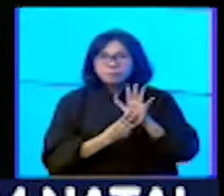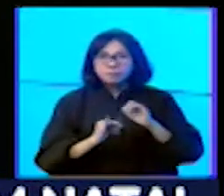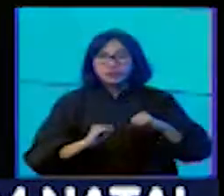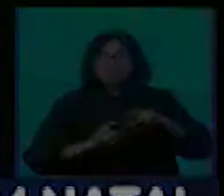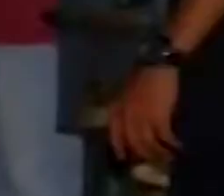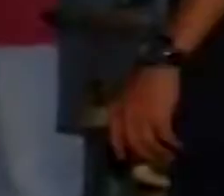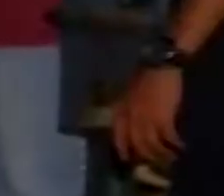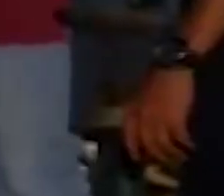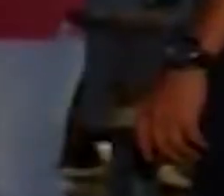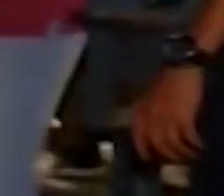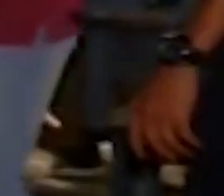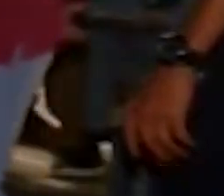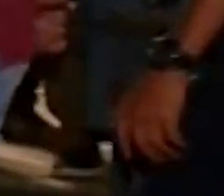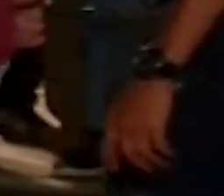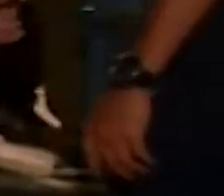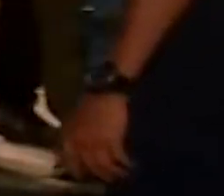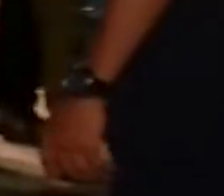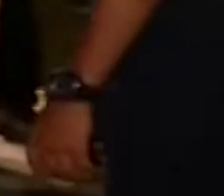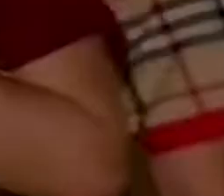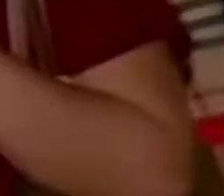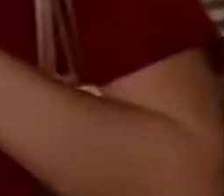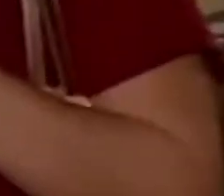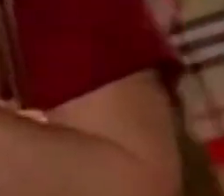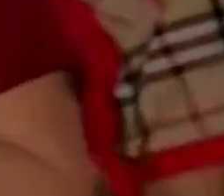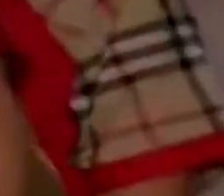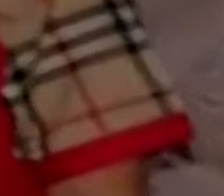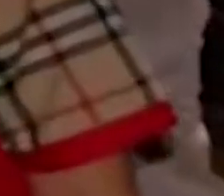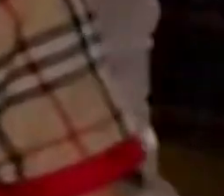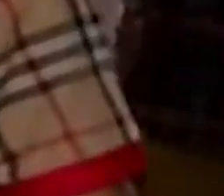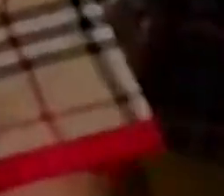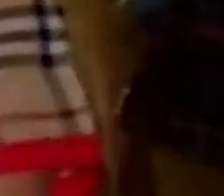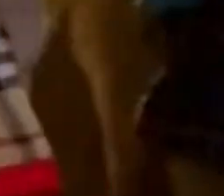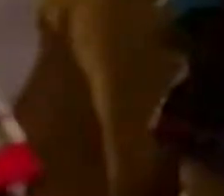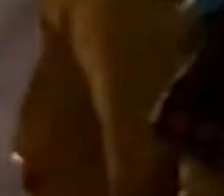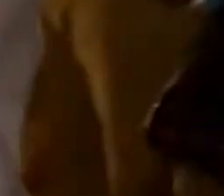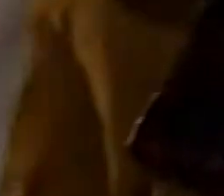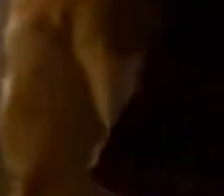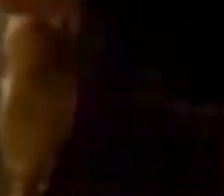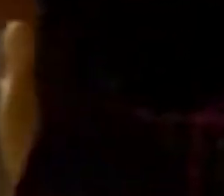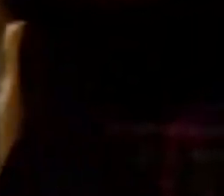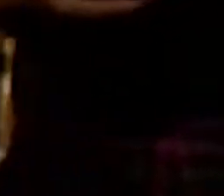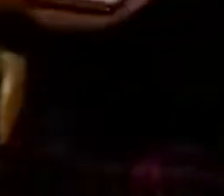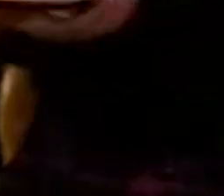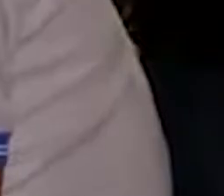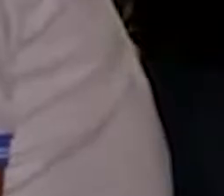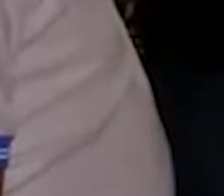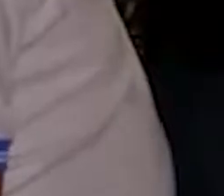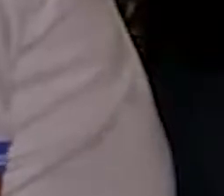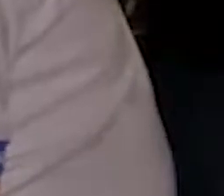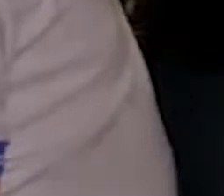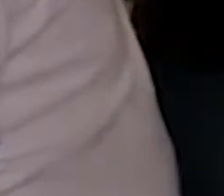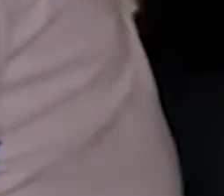kemudian dilanjutkan dengan misa buku 1830 secara daring dan terakhir 08.00 a.m. secara tatap muka